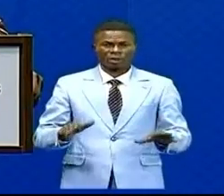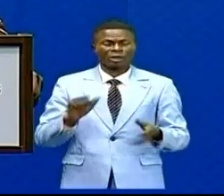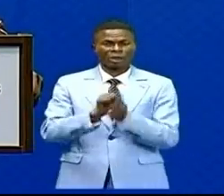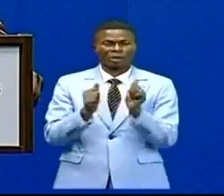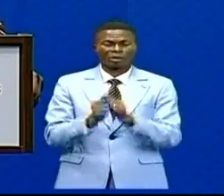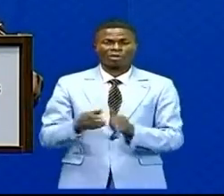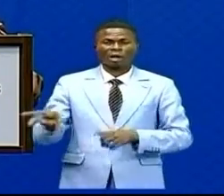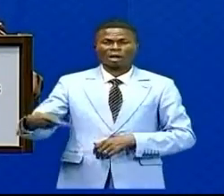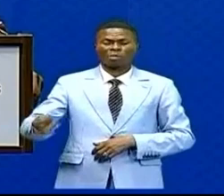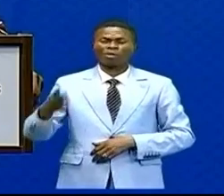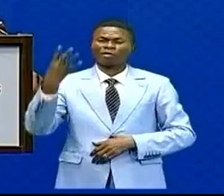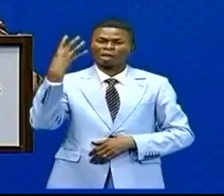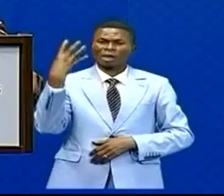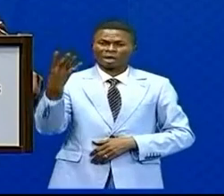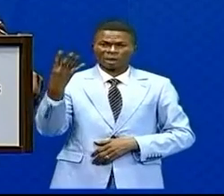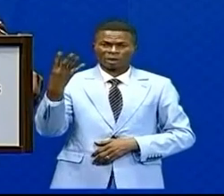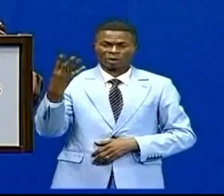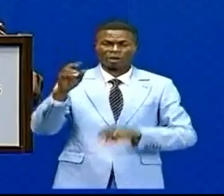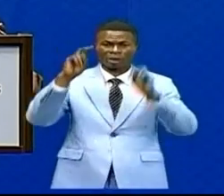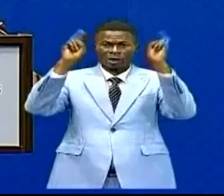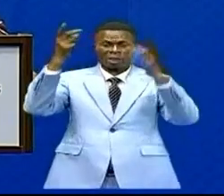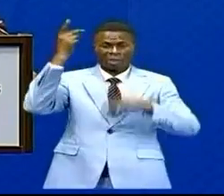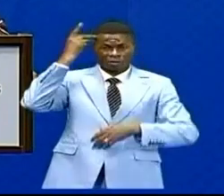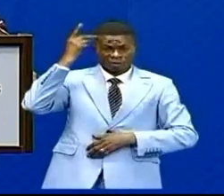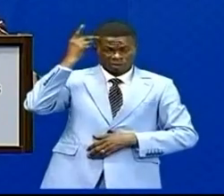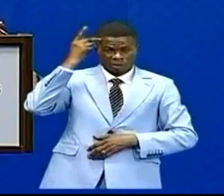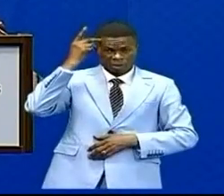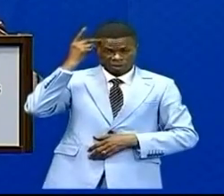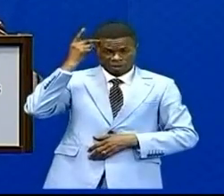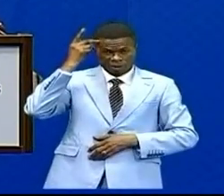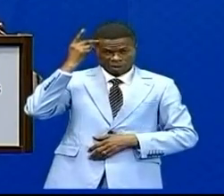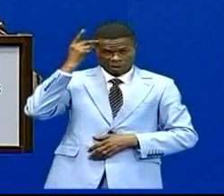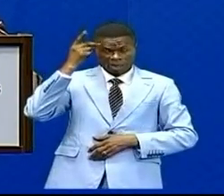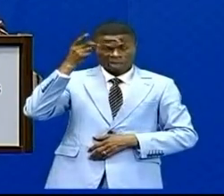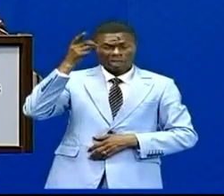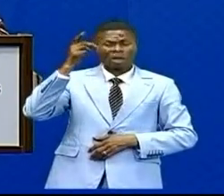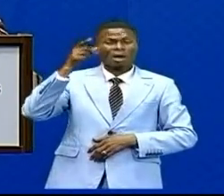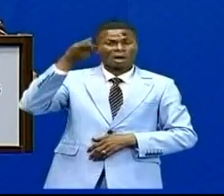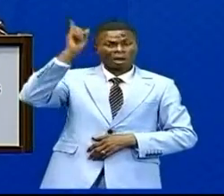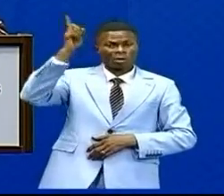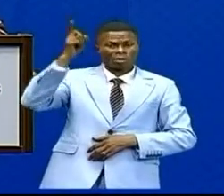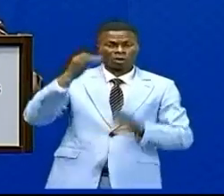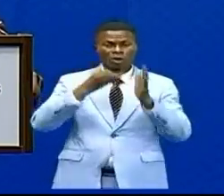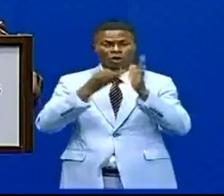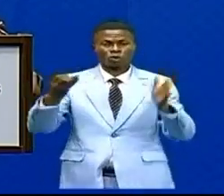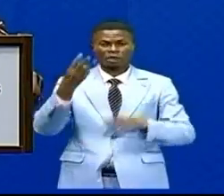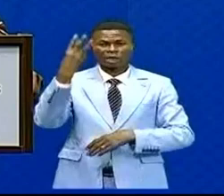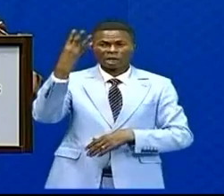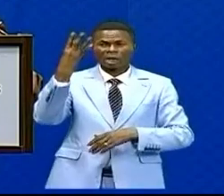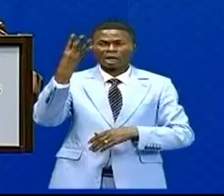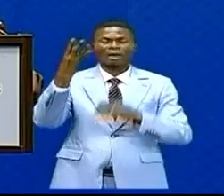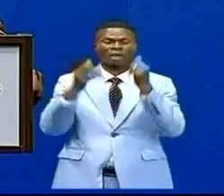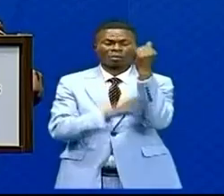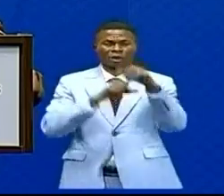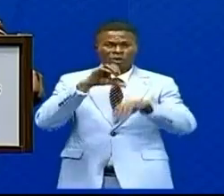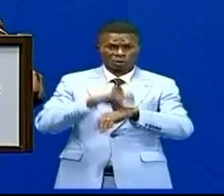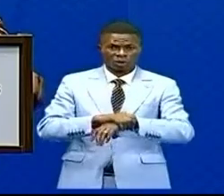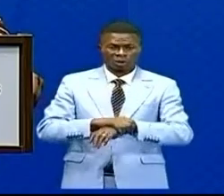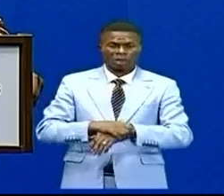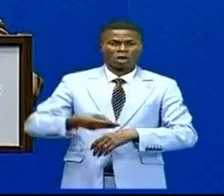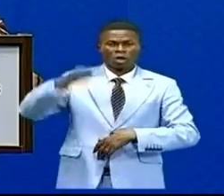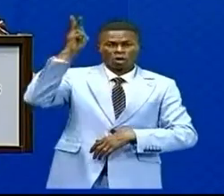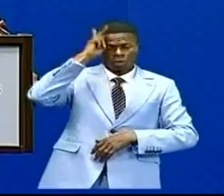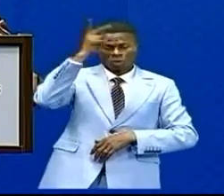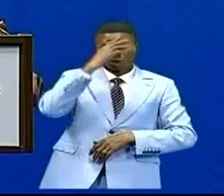4 provinces et la ville de Kinshasa est en tête avec 64 cas, Haut-Katanga 4